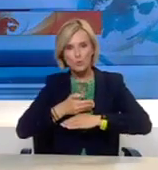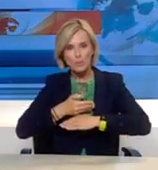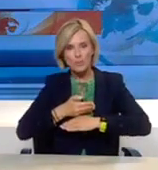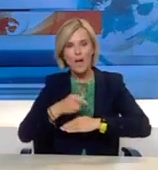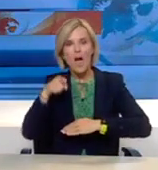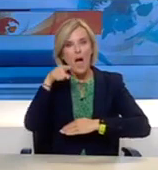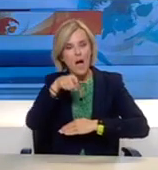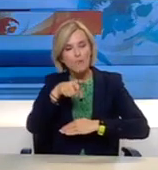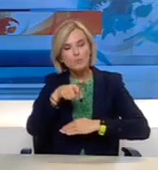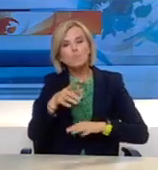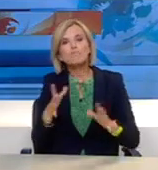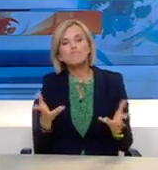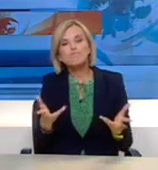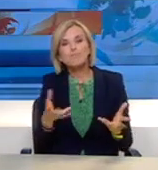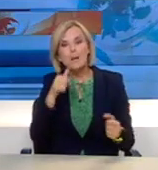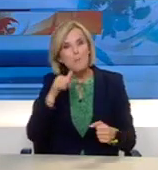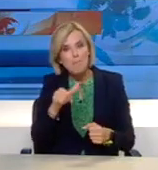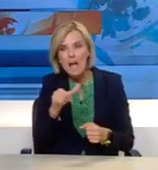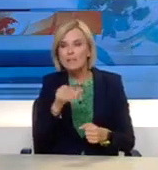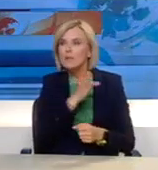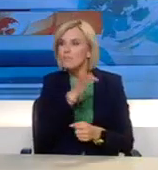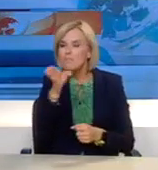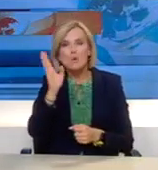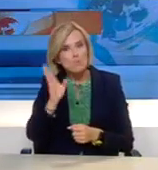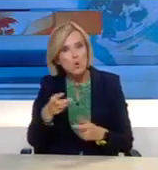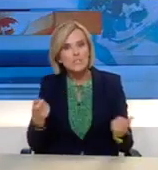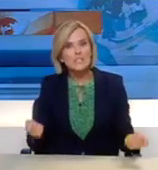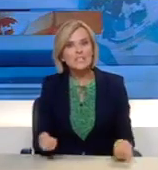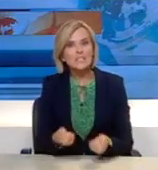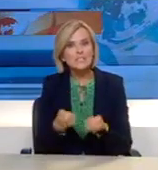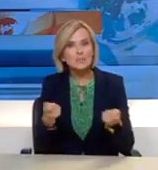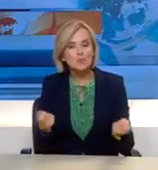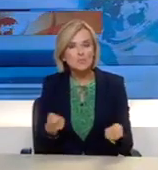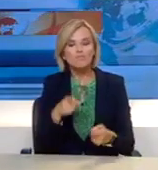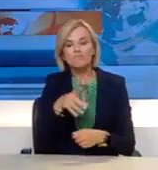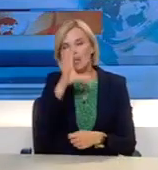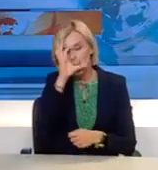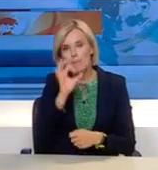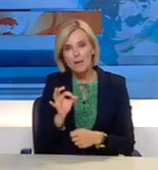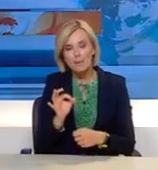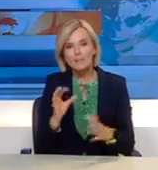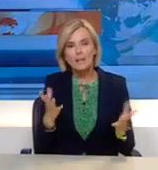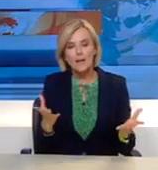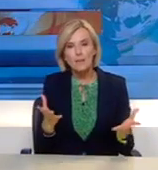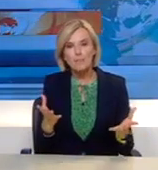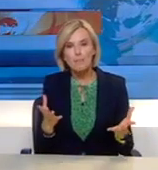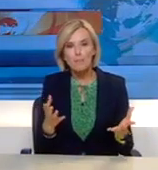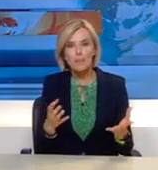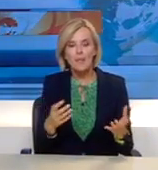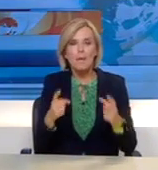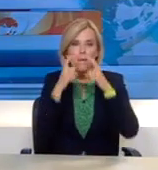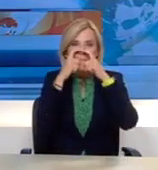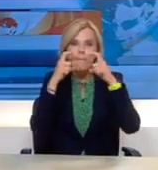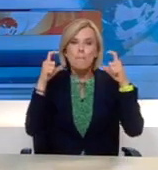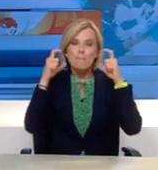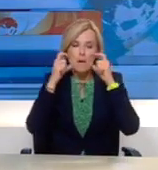Από την άλλη μεριά είναι όντως πραγματικότητα αυτό που αναφέρει ο κύριος δημοσιογράφος, ότι η χρήση της